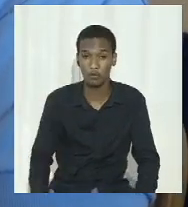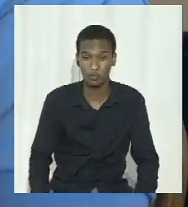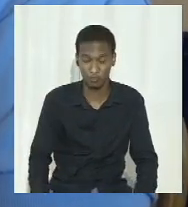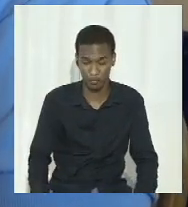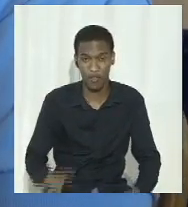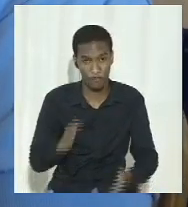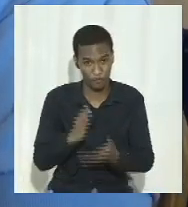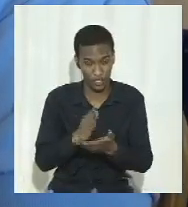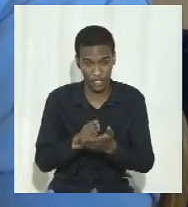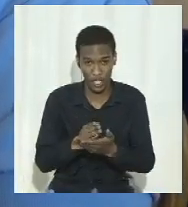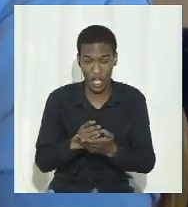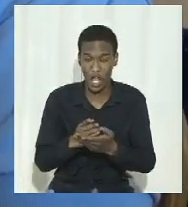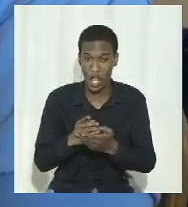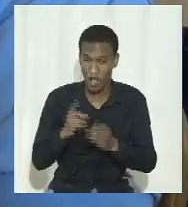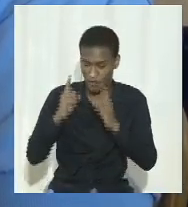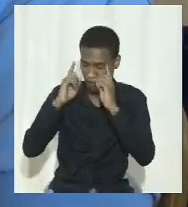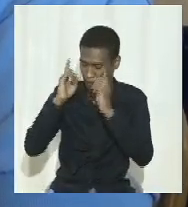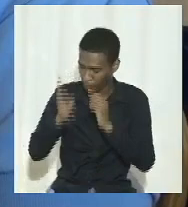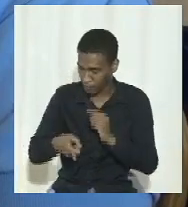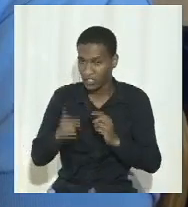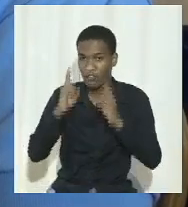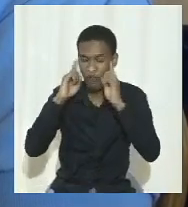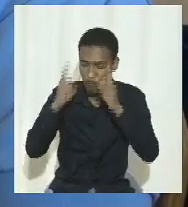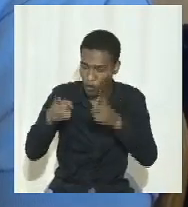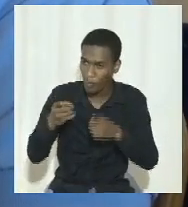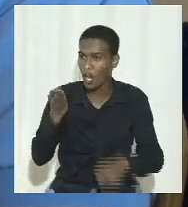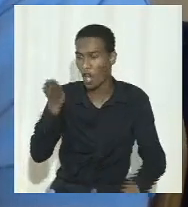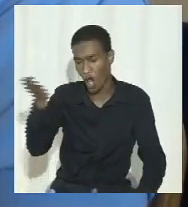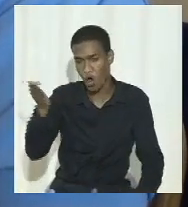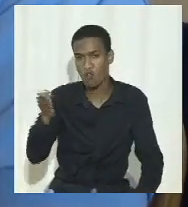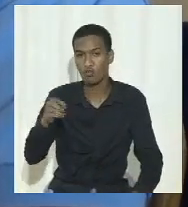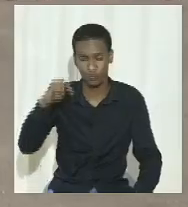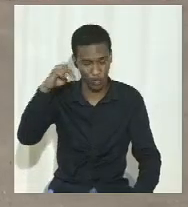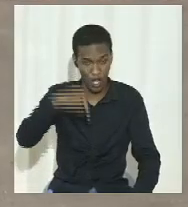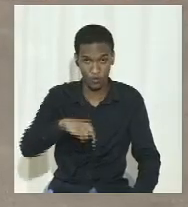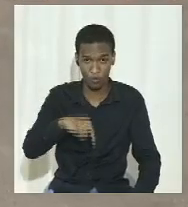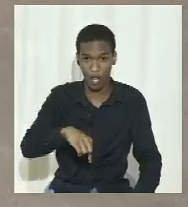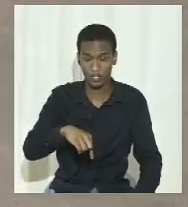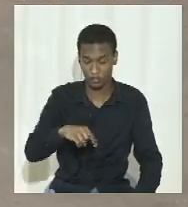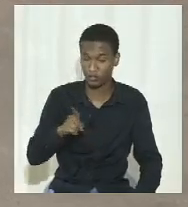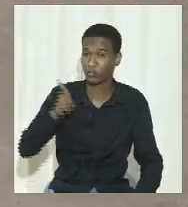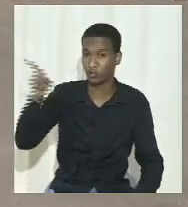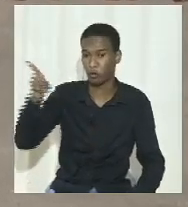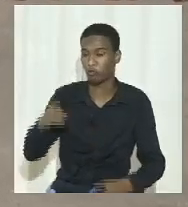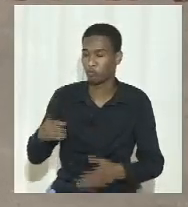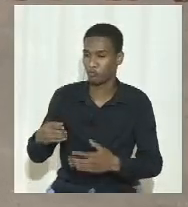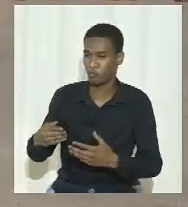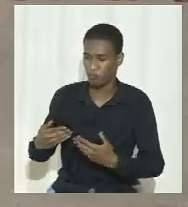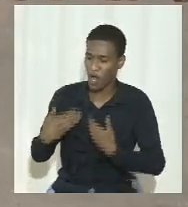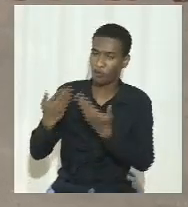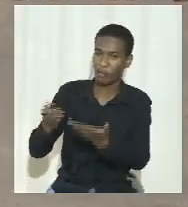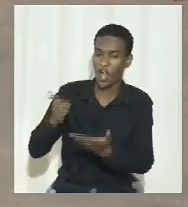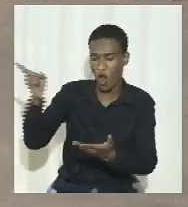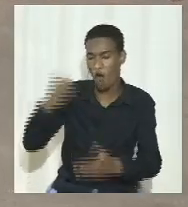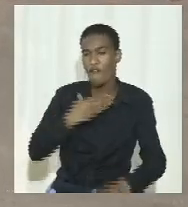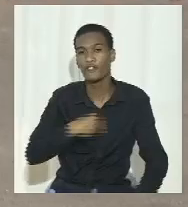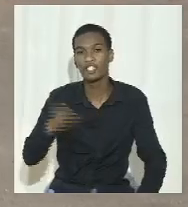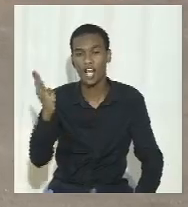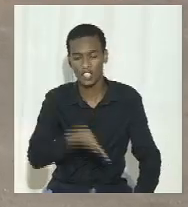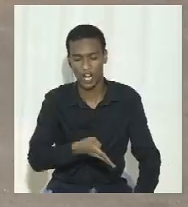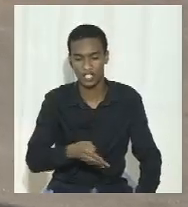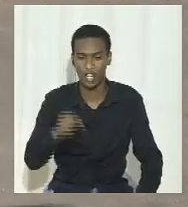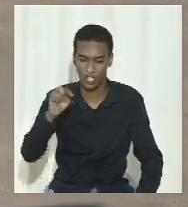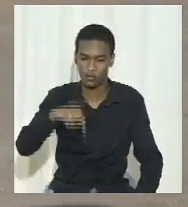eo ampelatanana dia ho atolotra ny fampanoavana ireo olona ireo androany. Be dia be ny resaka